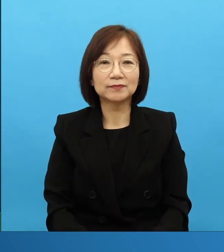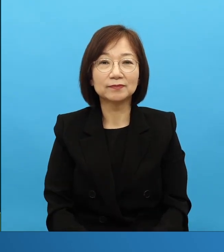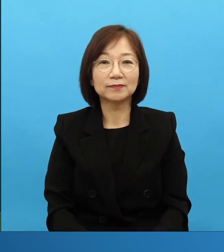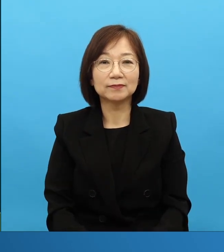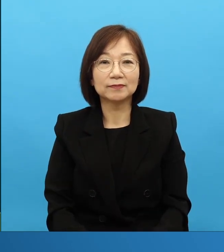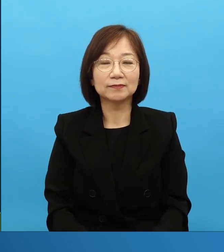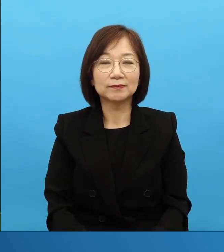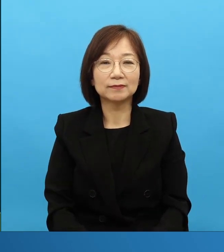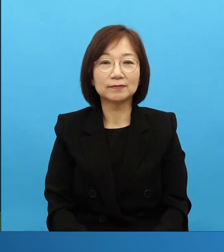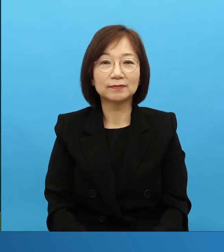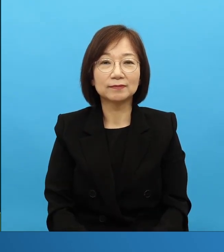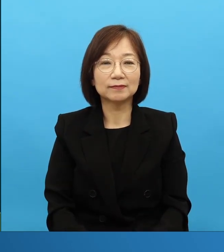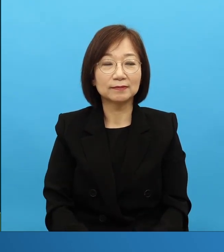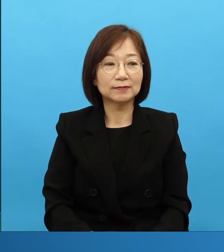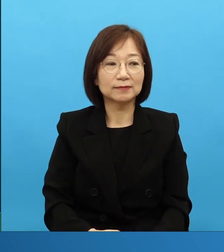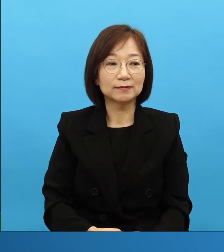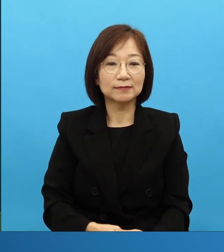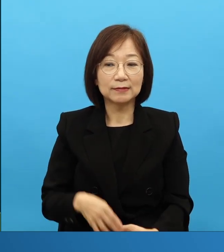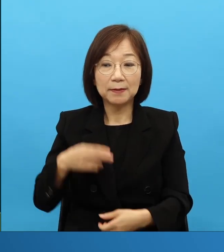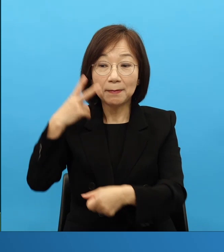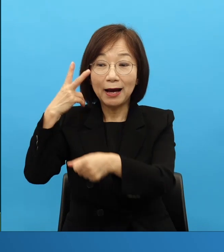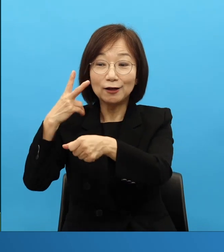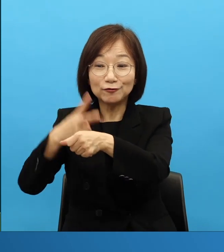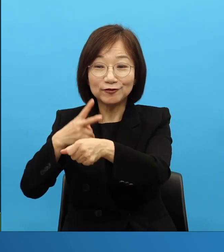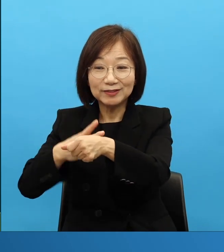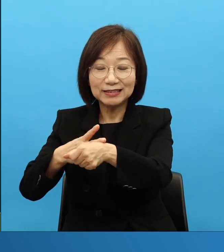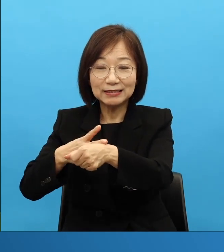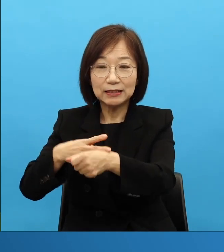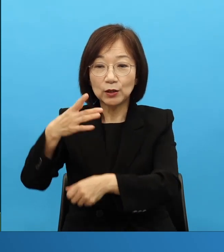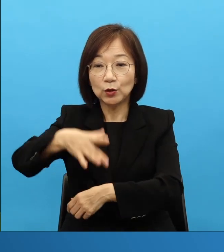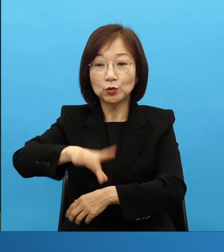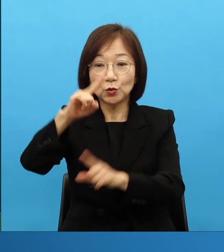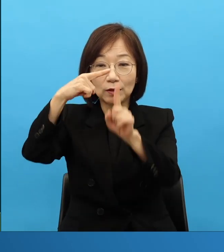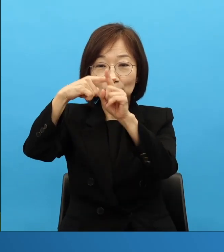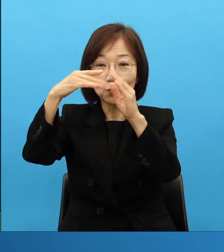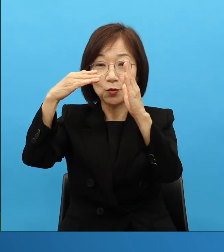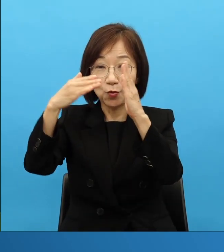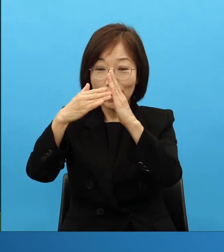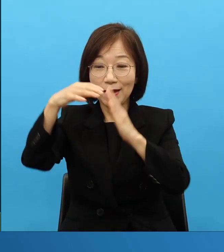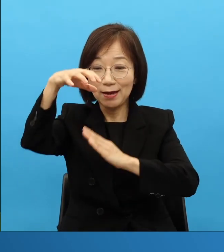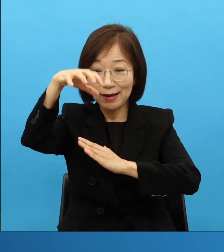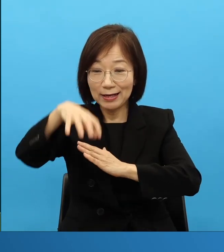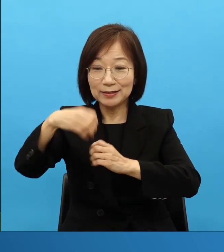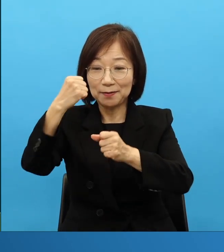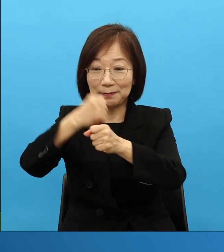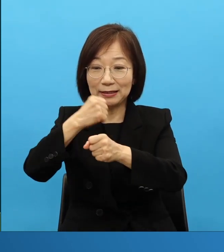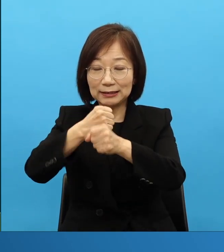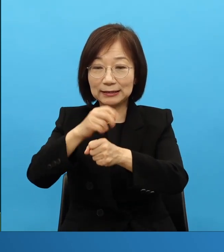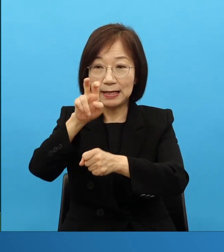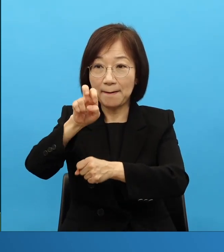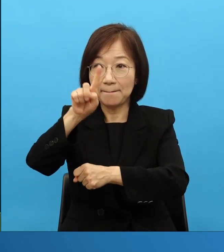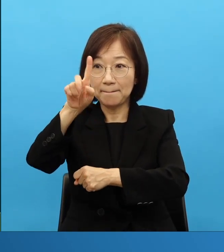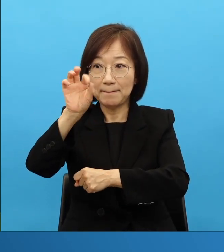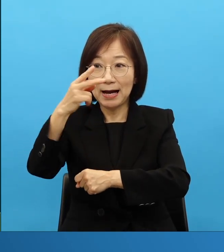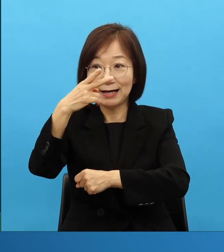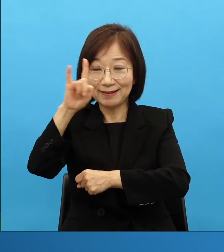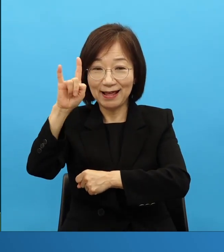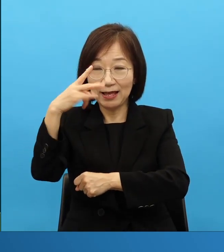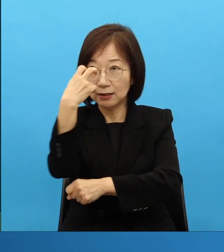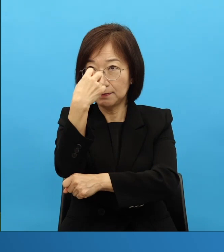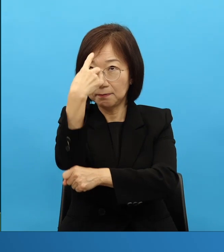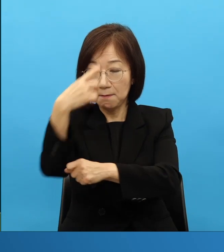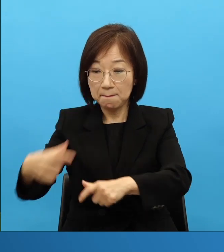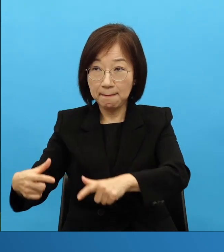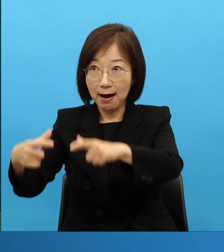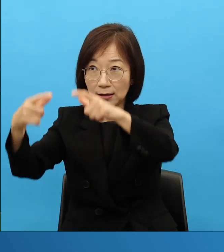초대교회에서 받은 개인 망대를 확실하게 만드는 거죠. Paul 여러분 만드셔야 돼요. firmly made the personal